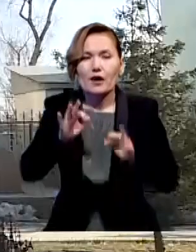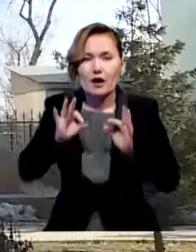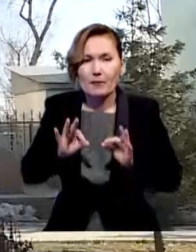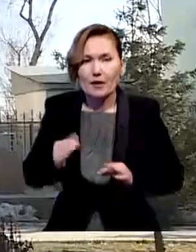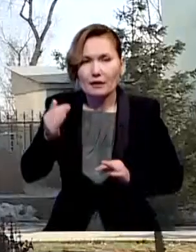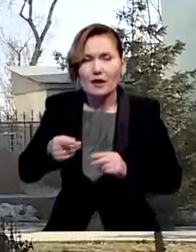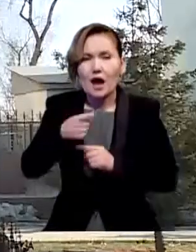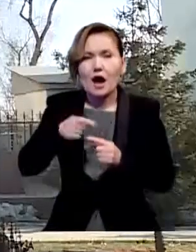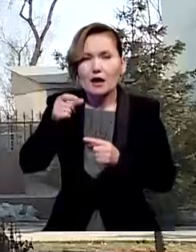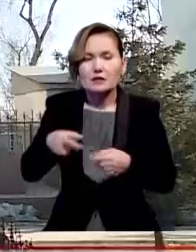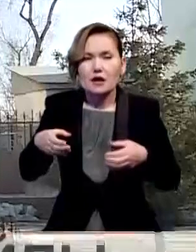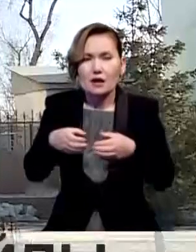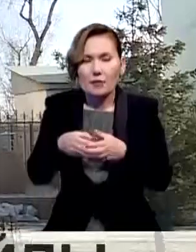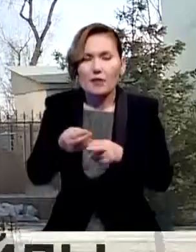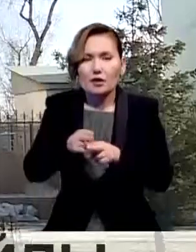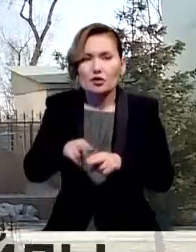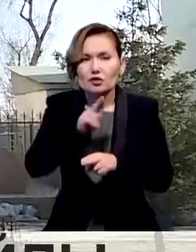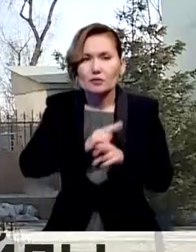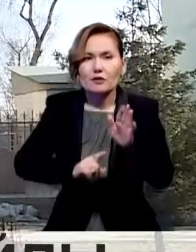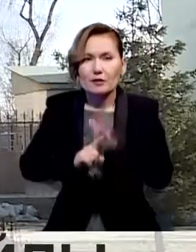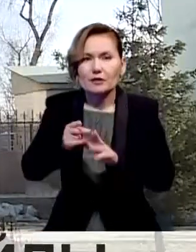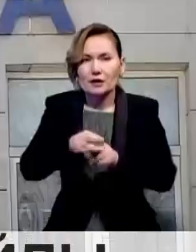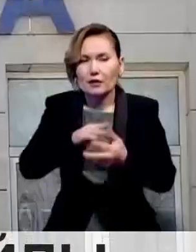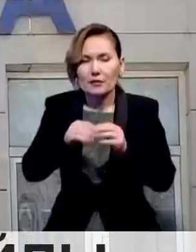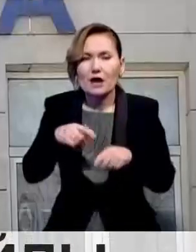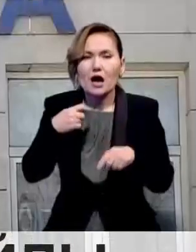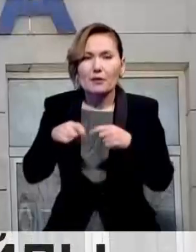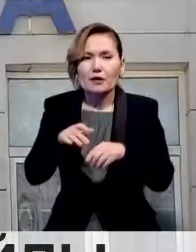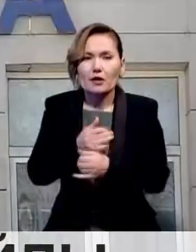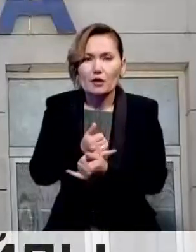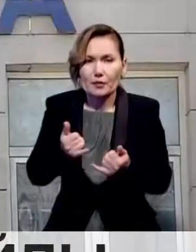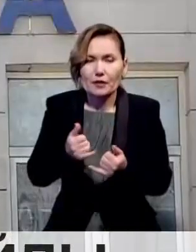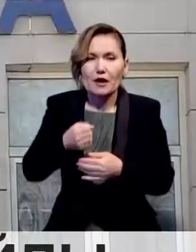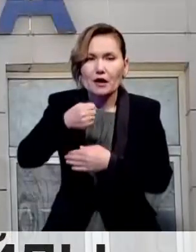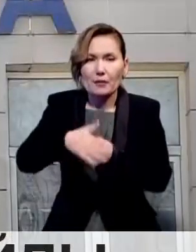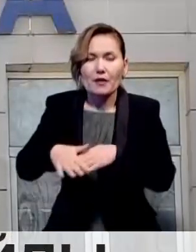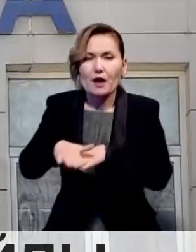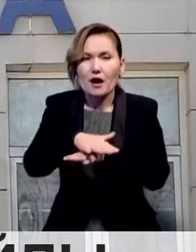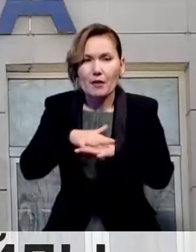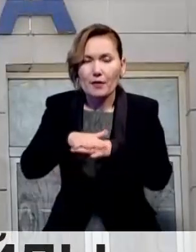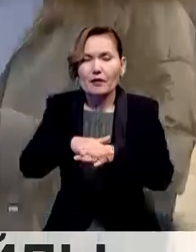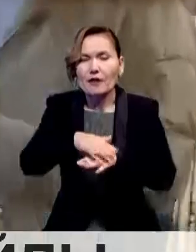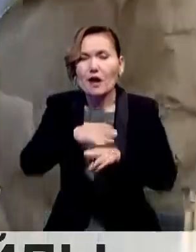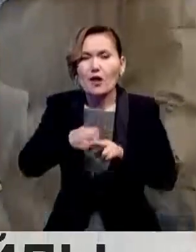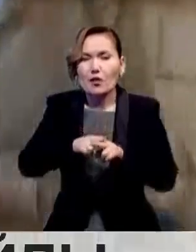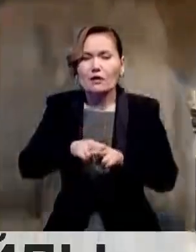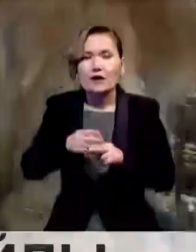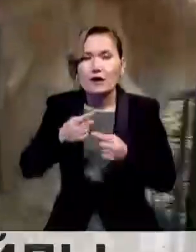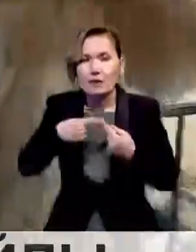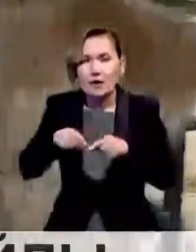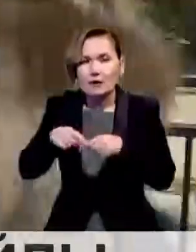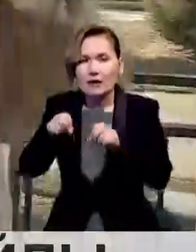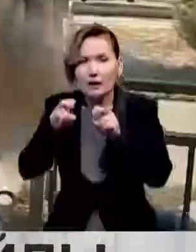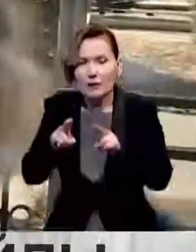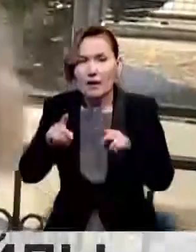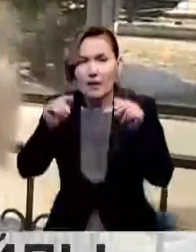кәсіпкерлер палатасымен бірлесіп осындай жүйені іске қосты. Сауда және қызмет көрсету орындары мен халық көп баратын өзге де мекемелерге